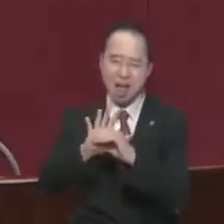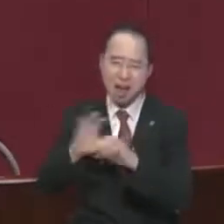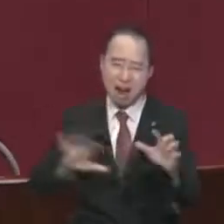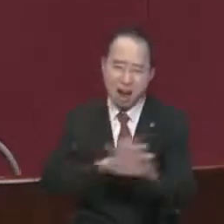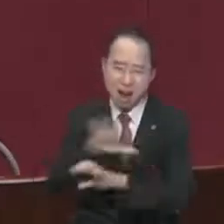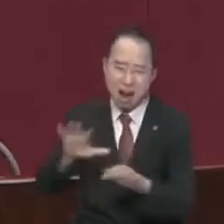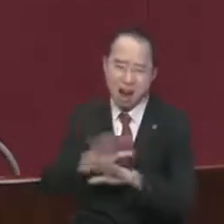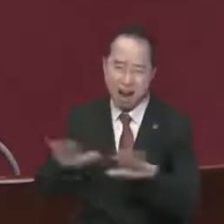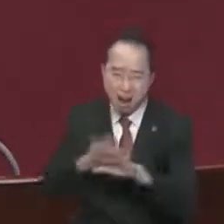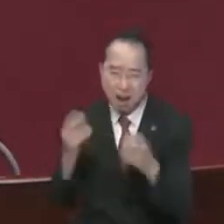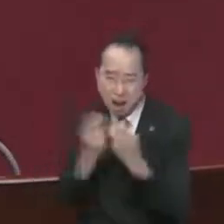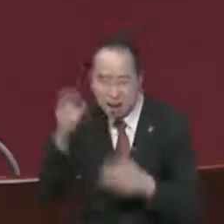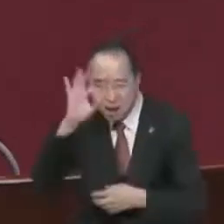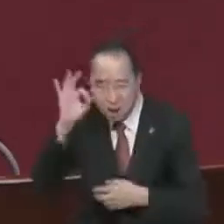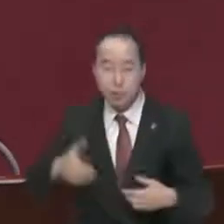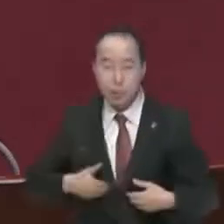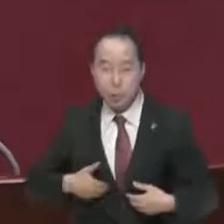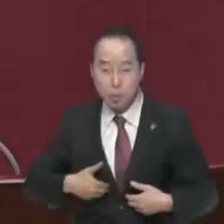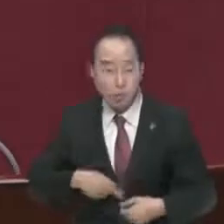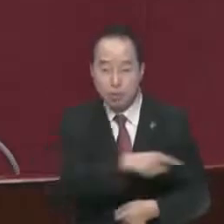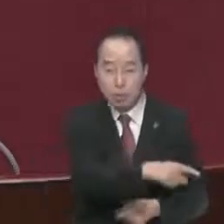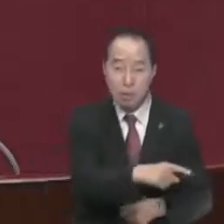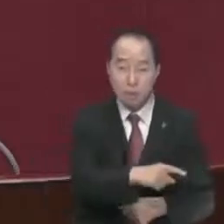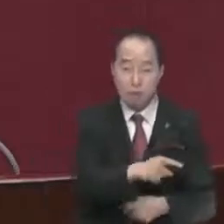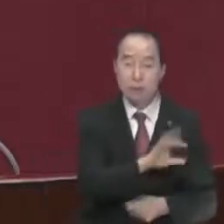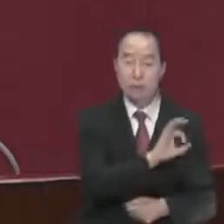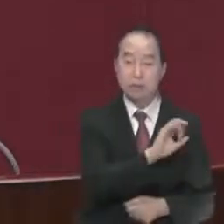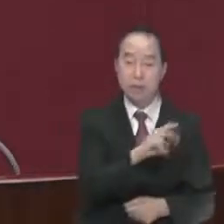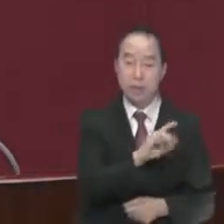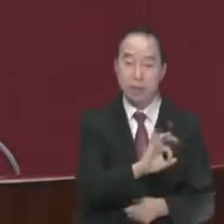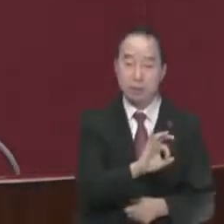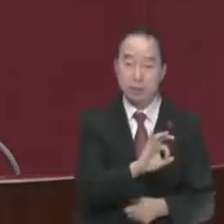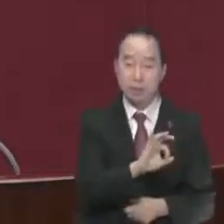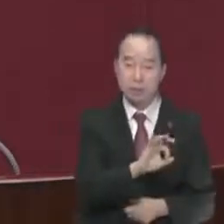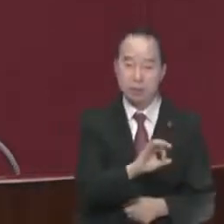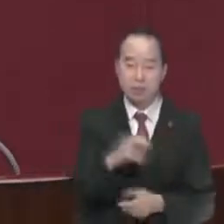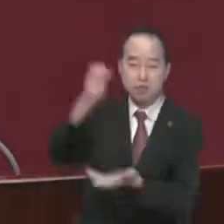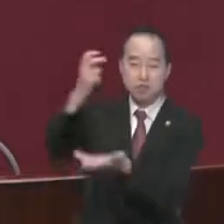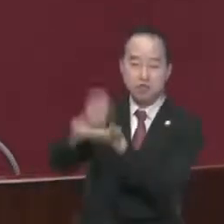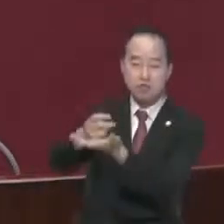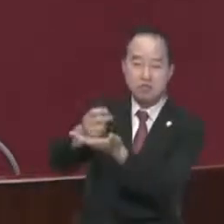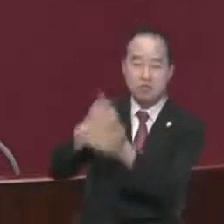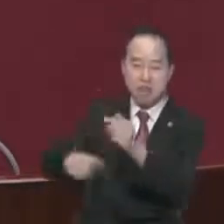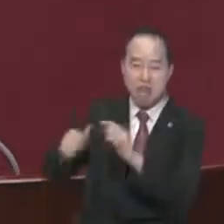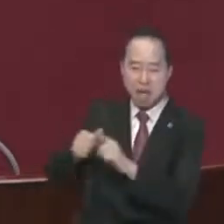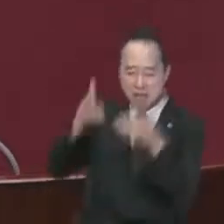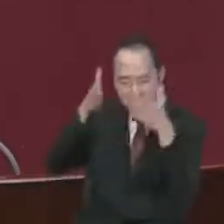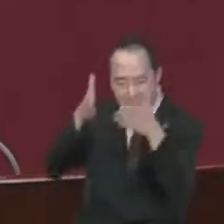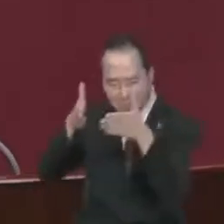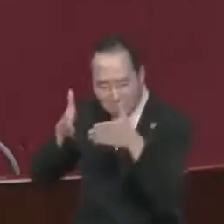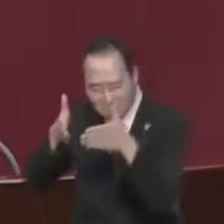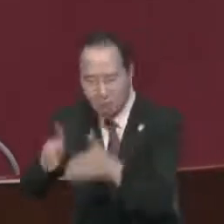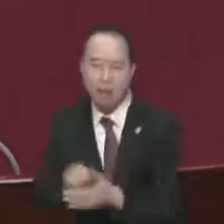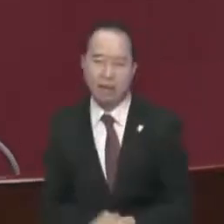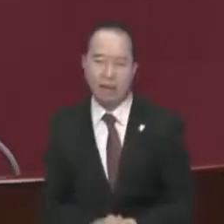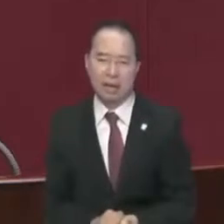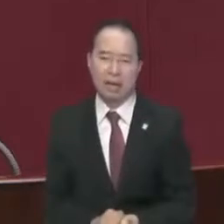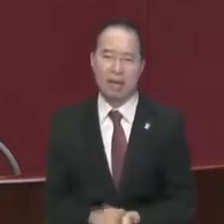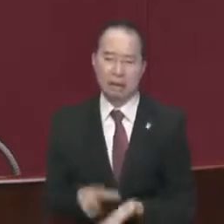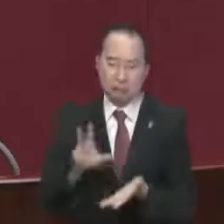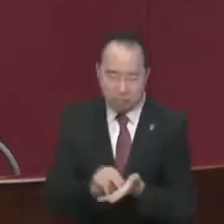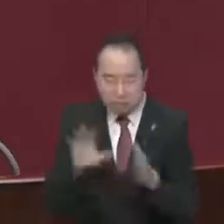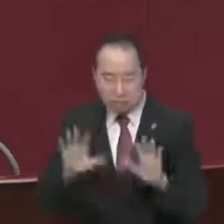제1야당은 오로지 장관 가족의 병가 문제에만 매달렸습니다. 공직자의 도덕성이 중요한 문제라고 하더라도 이 엄중한 시기에 진행되는